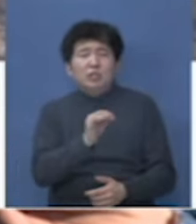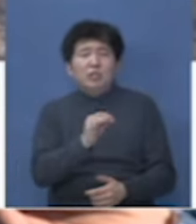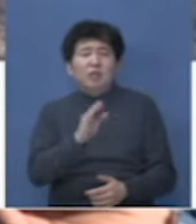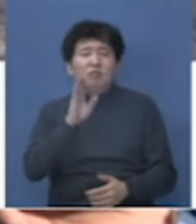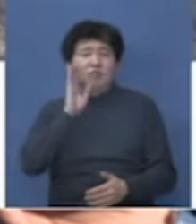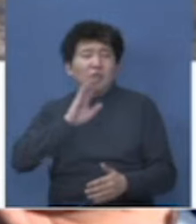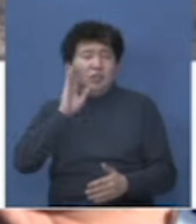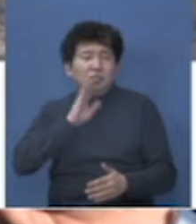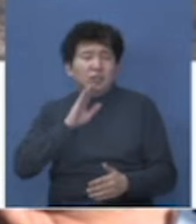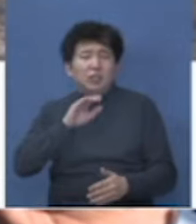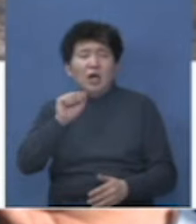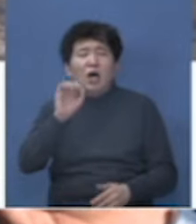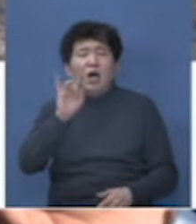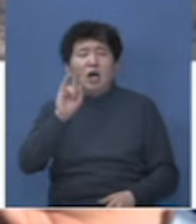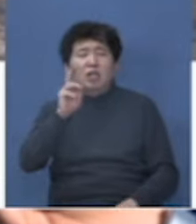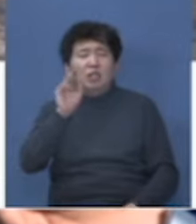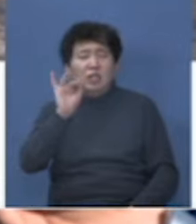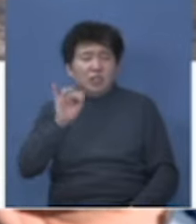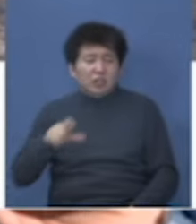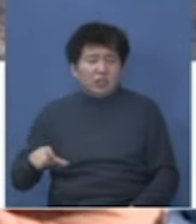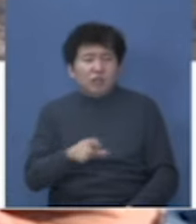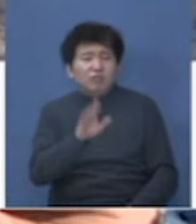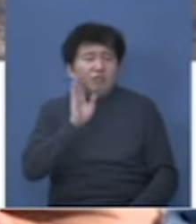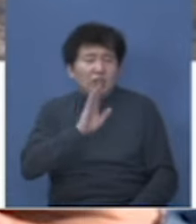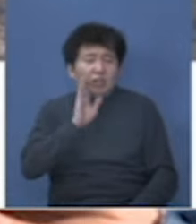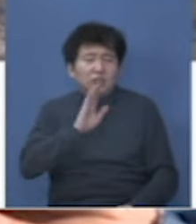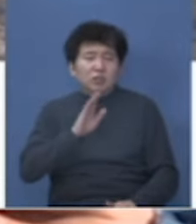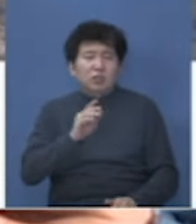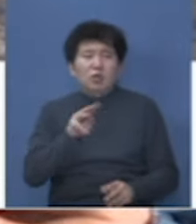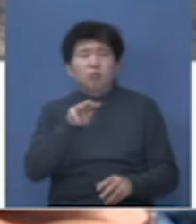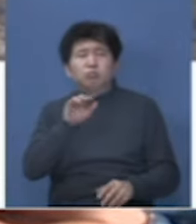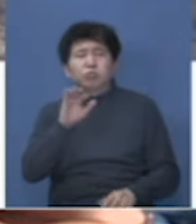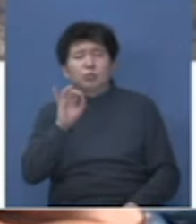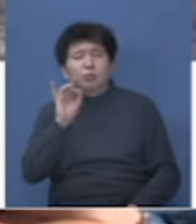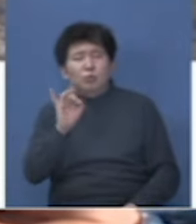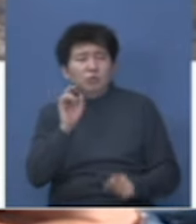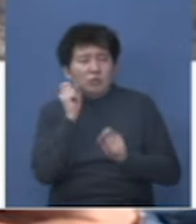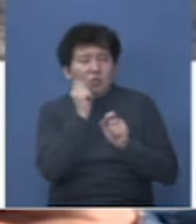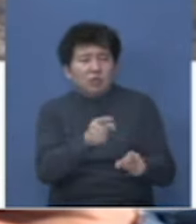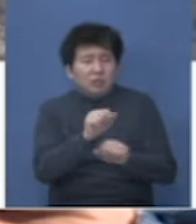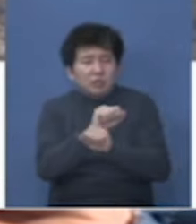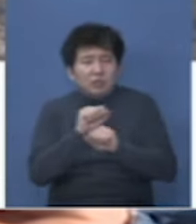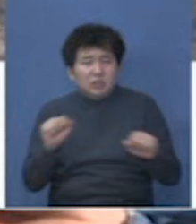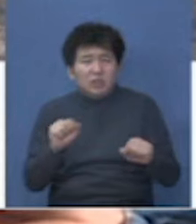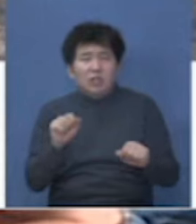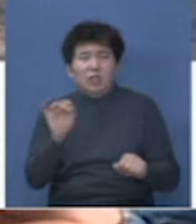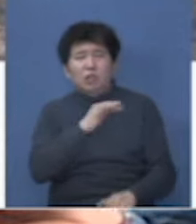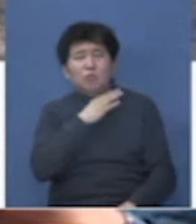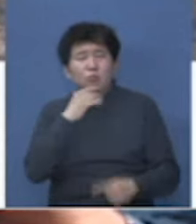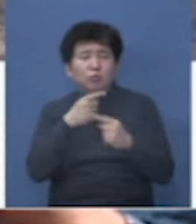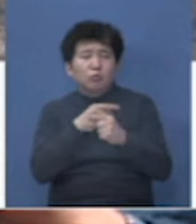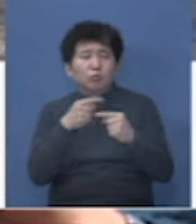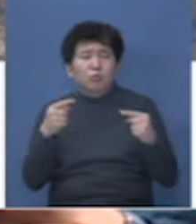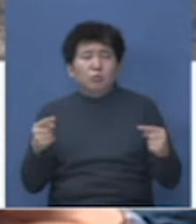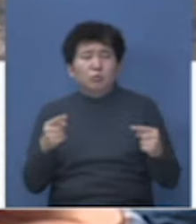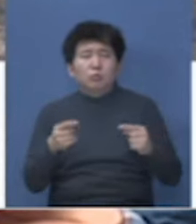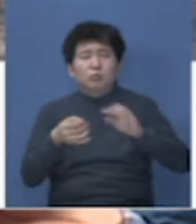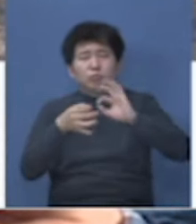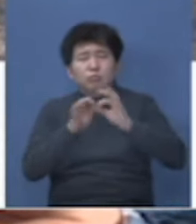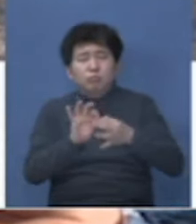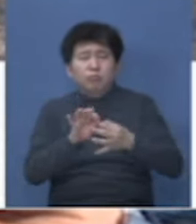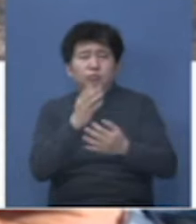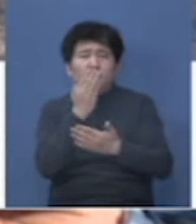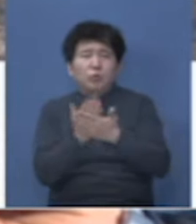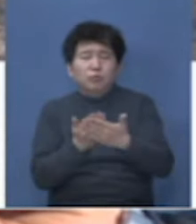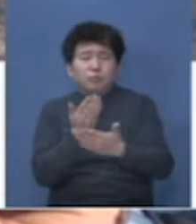тазалау, арықтарға қоқтық тастамау, кейбір кездерде күл тасып жатқан кездер болады, соны түсіндіріп